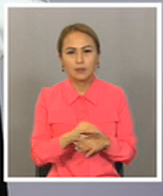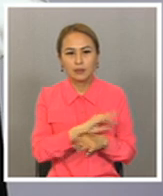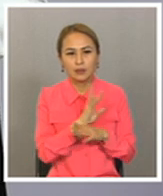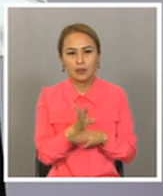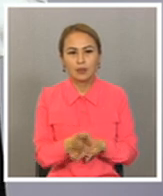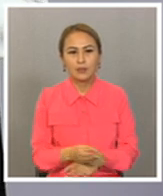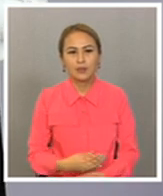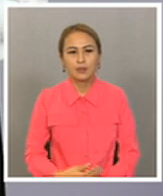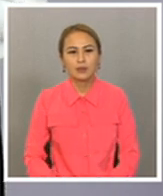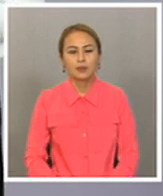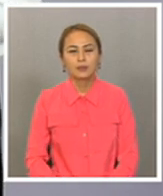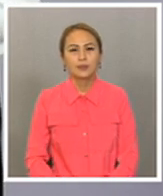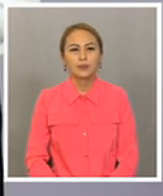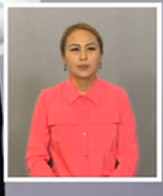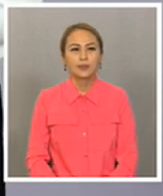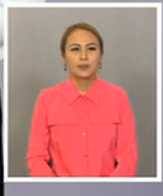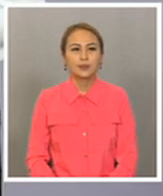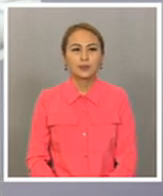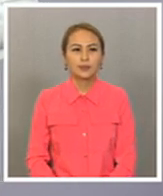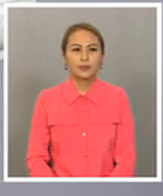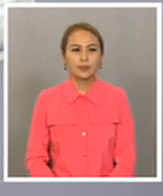елдерін қамтиды.